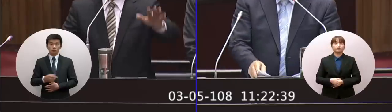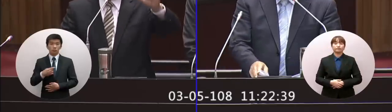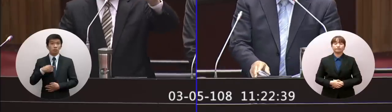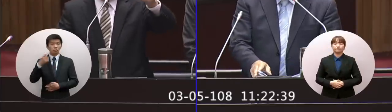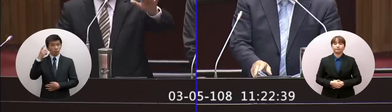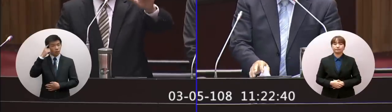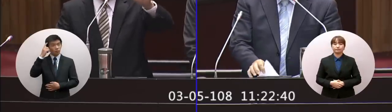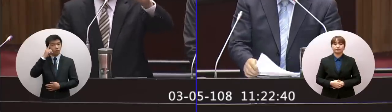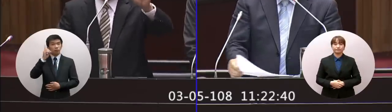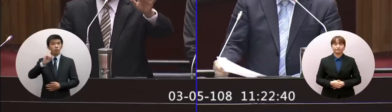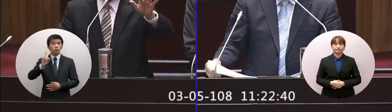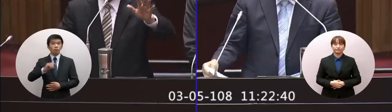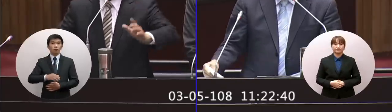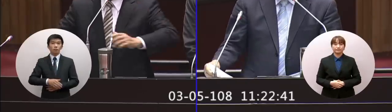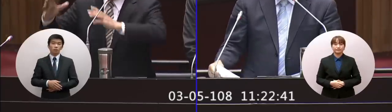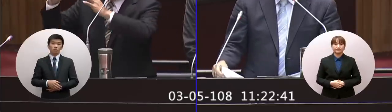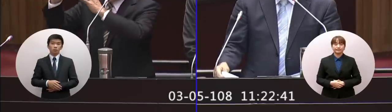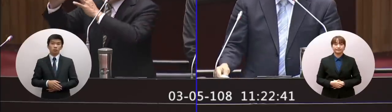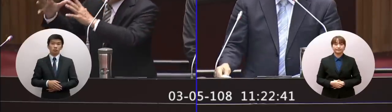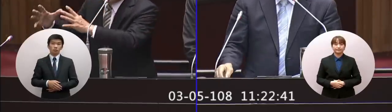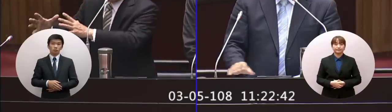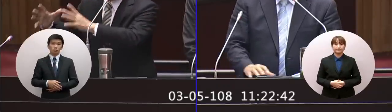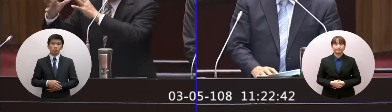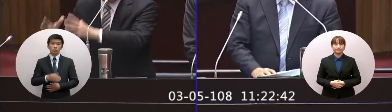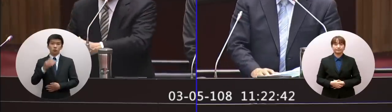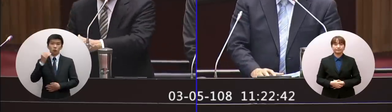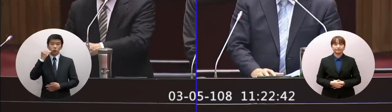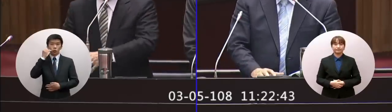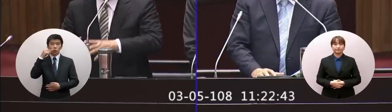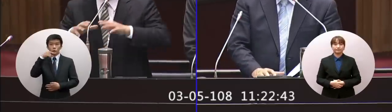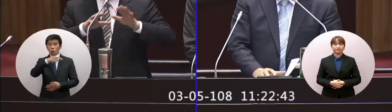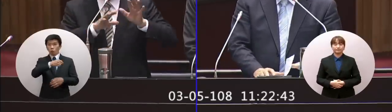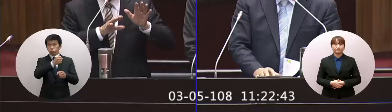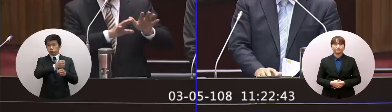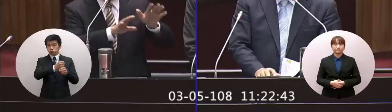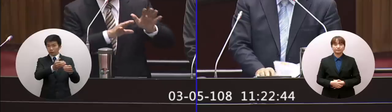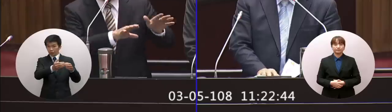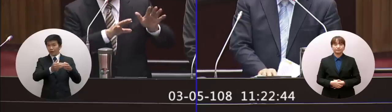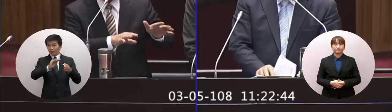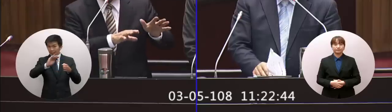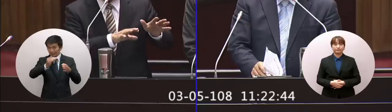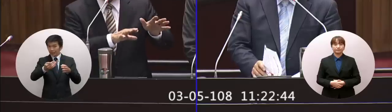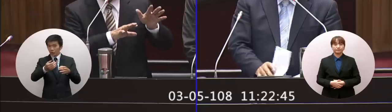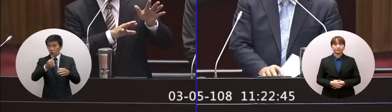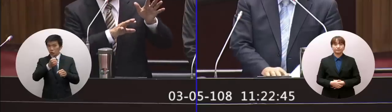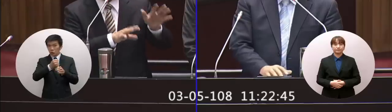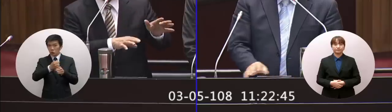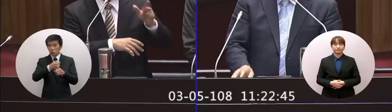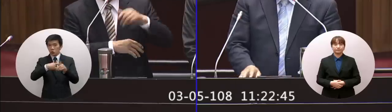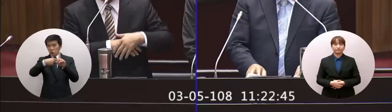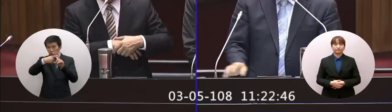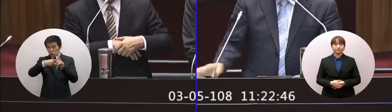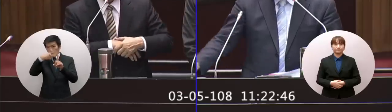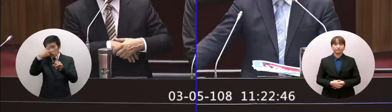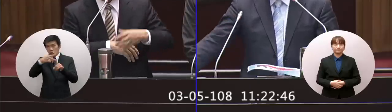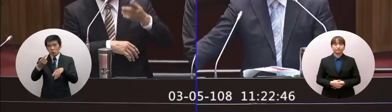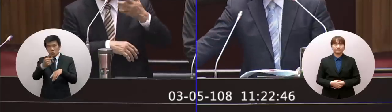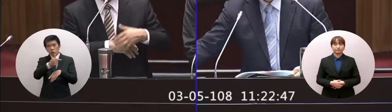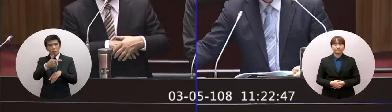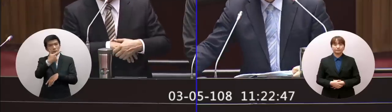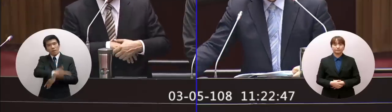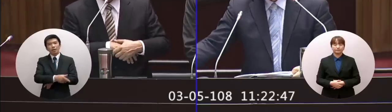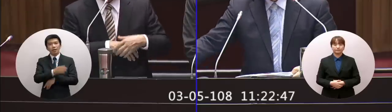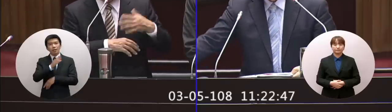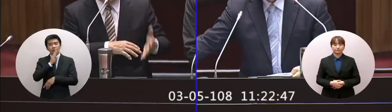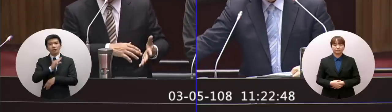得这一个就是有这个要做的，但是做的能力跟那个速度太慢，所